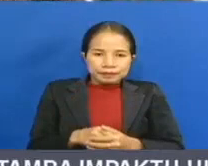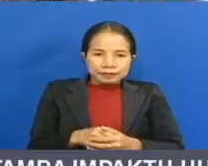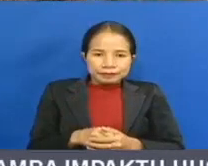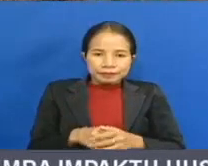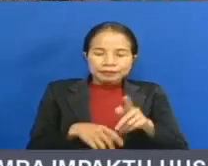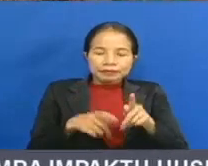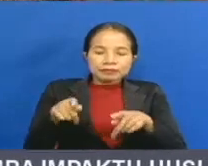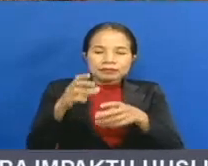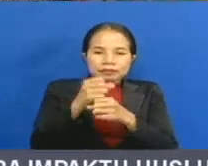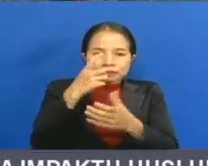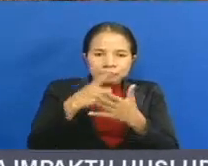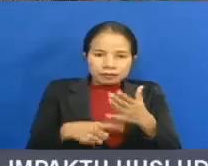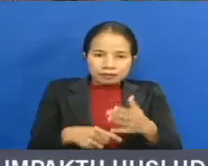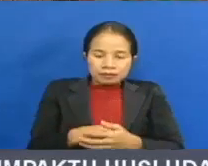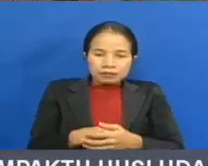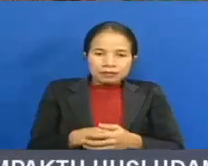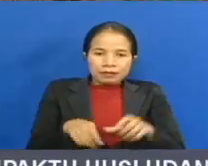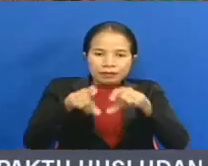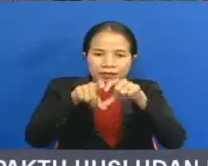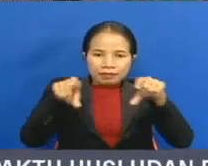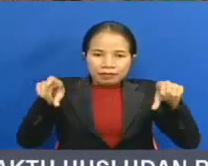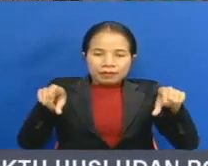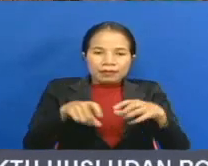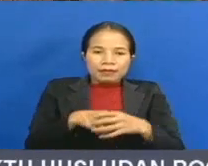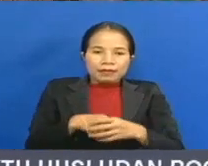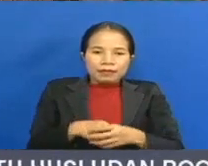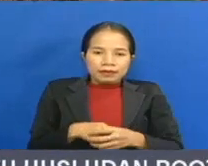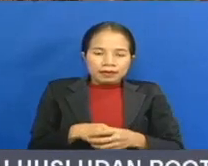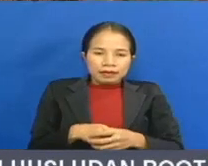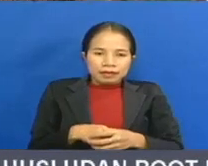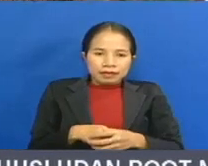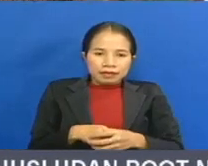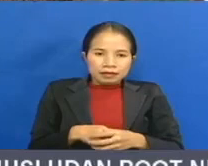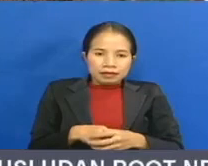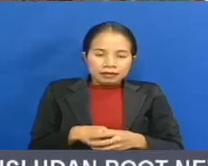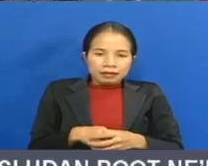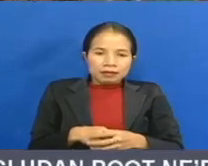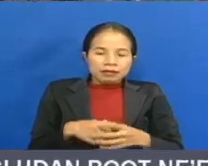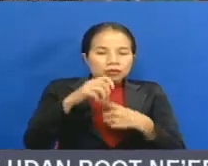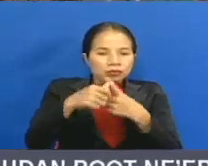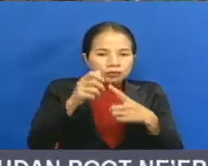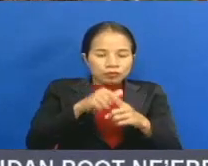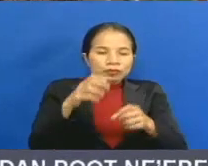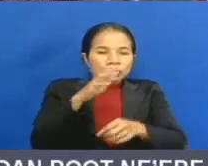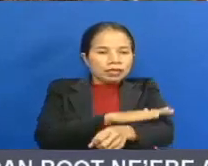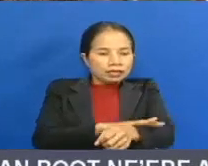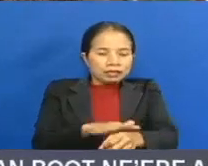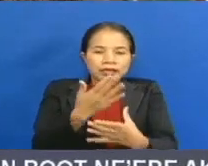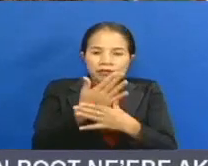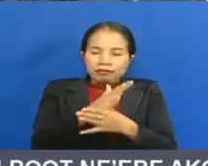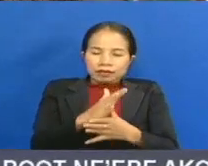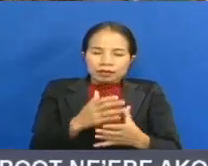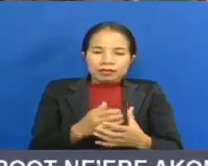basimu saida. Simu ma birinjela ne, ba huri, adila okir, be, fahe be huri dubun